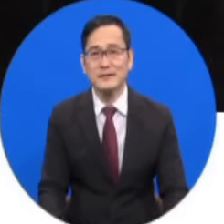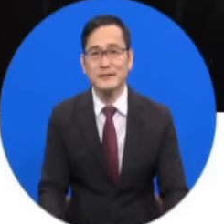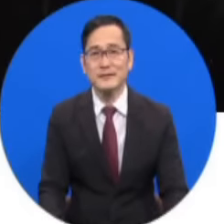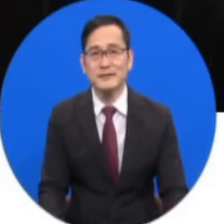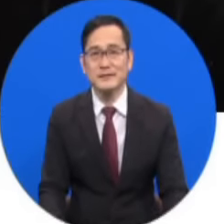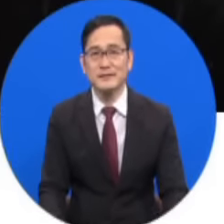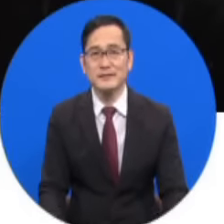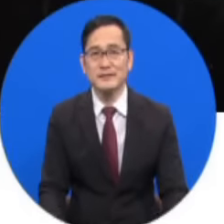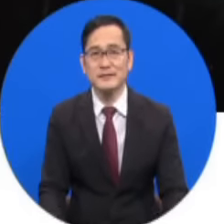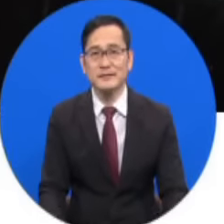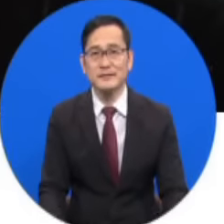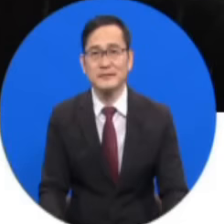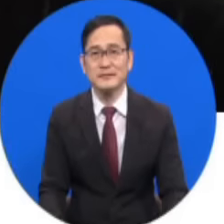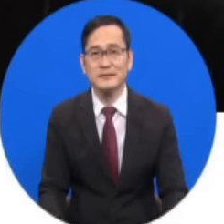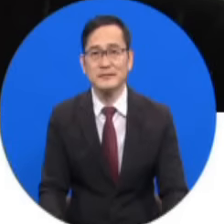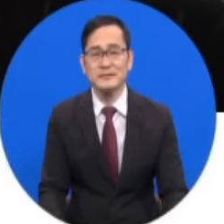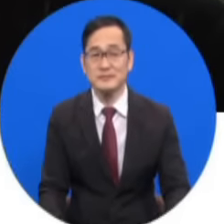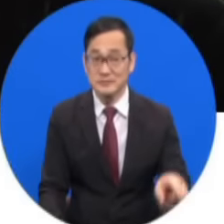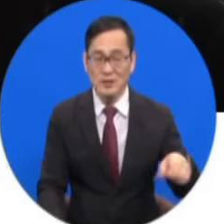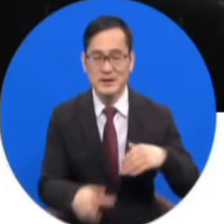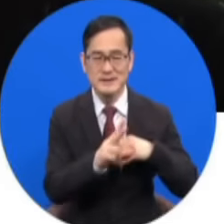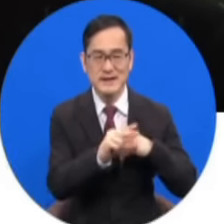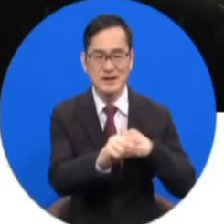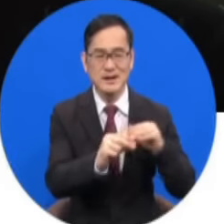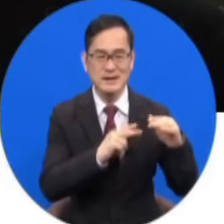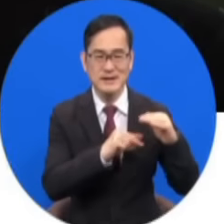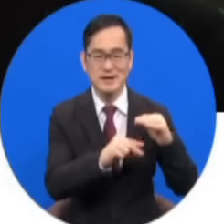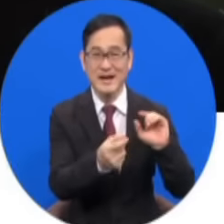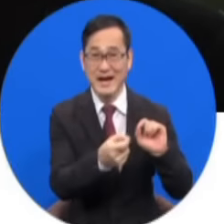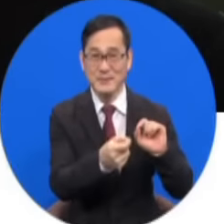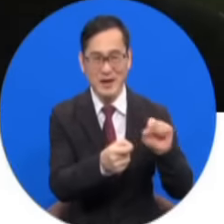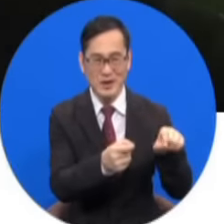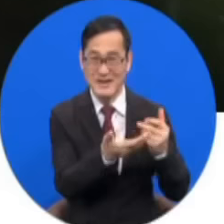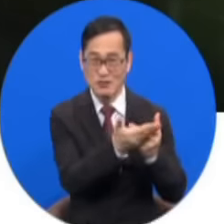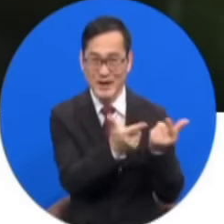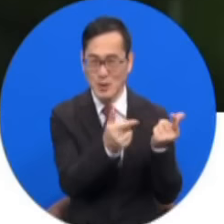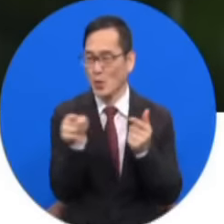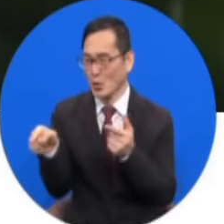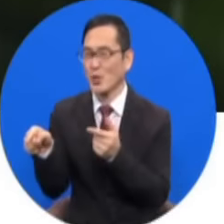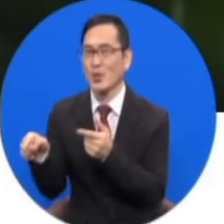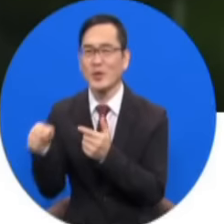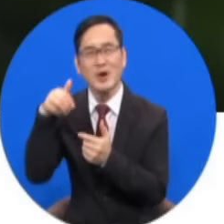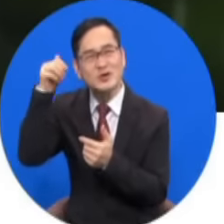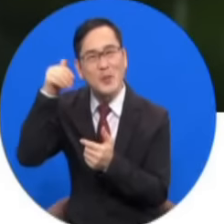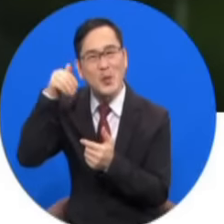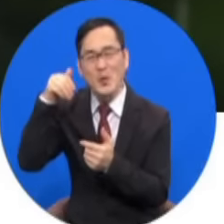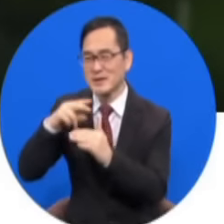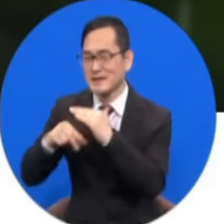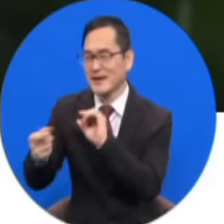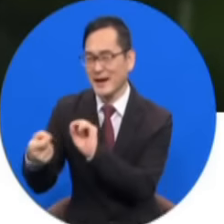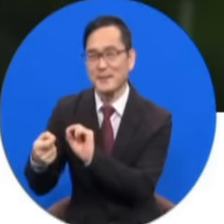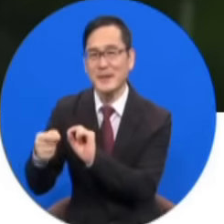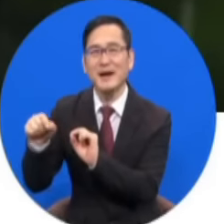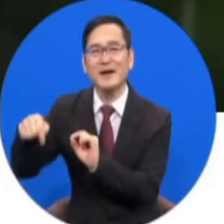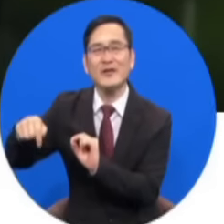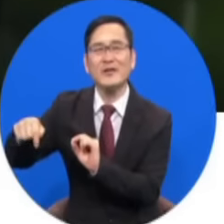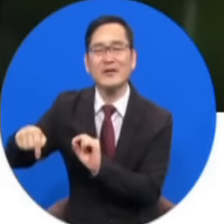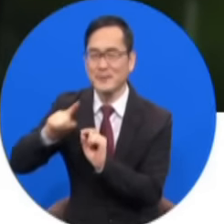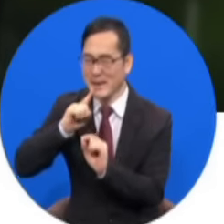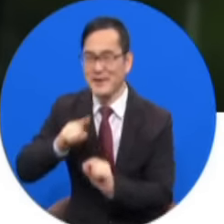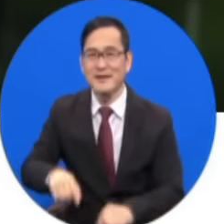말씀하신 그 전철역이 가깝다라는 것은 영등포 오피스텔을 일컫는 겁니다 지금 제주의 그 그